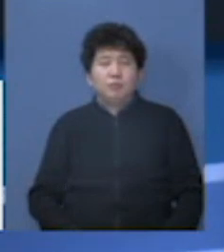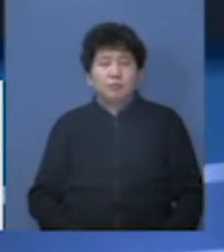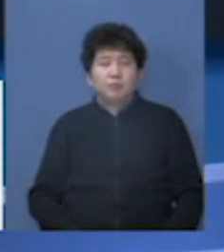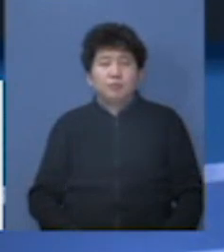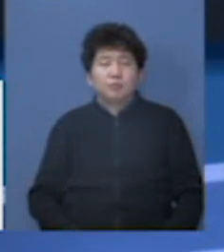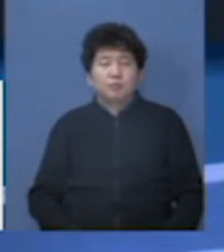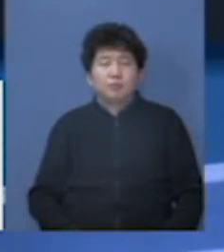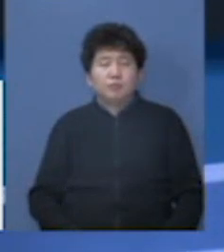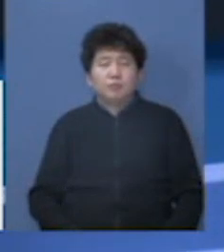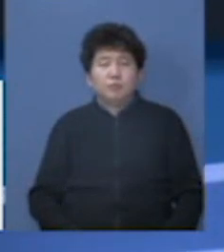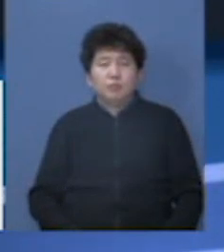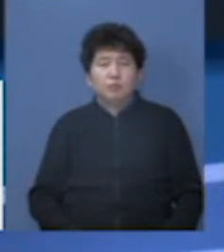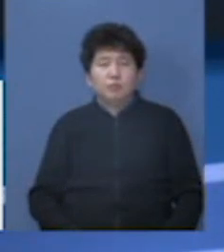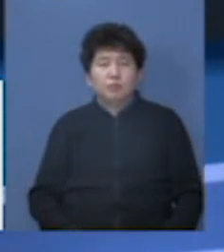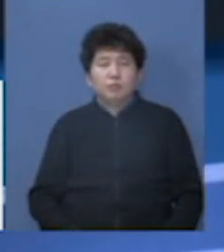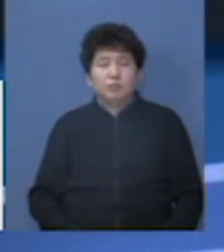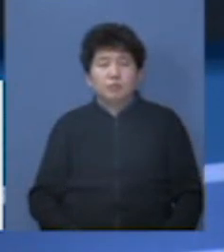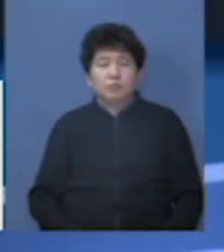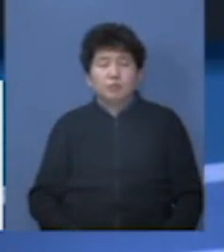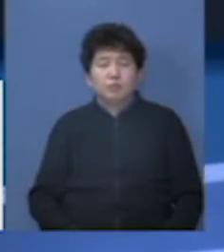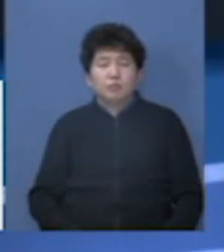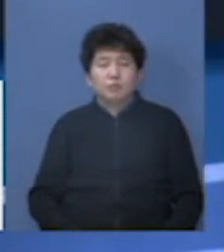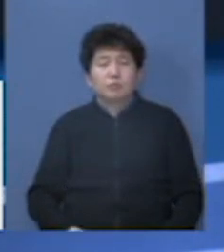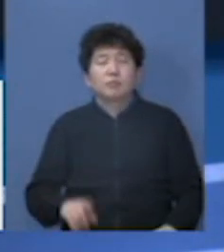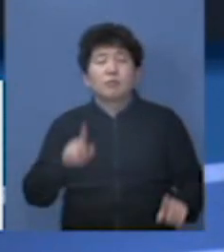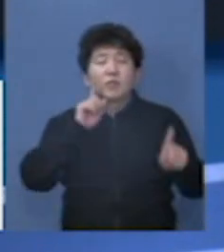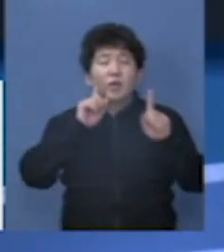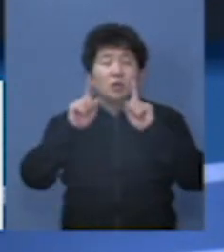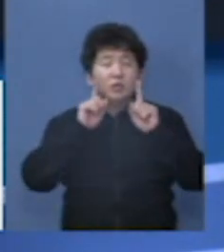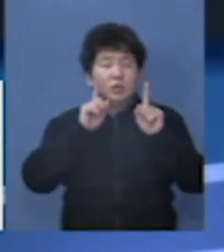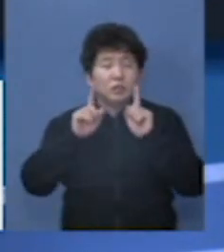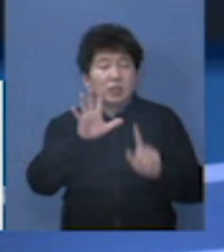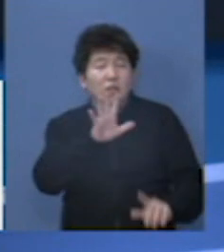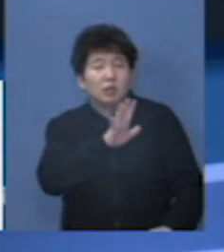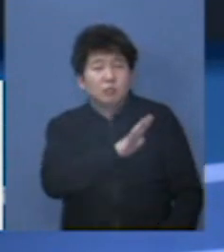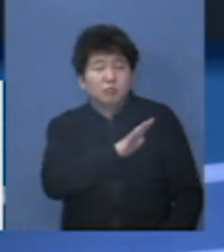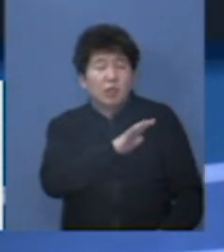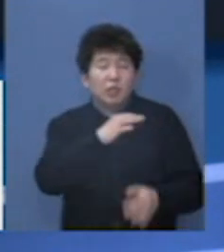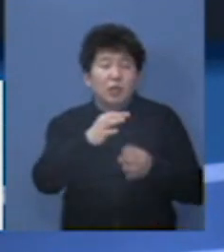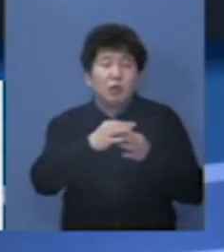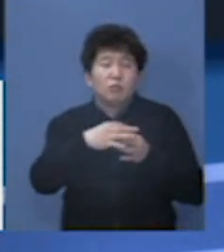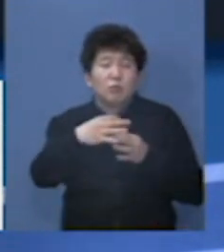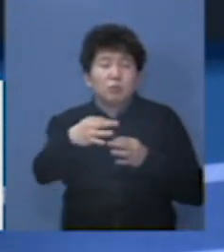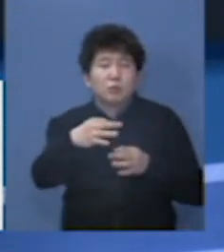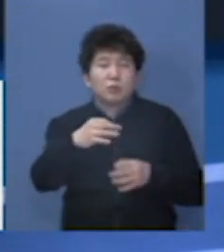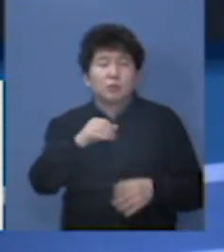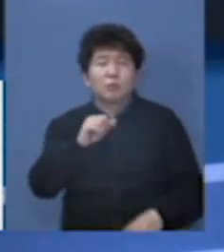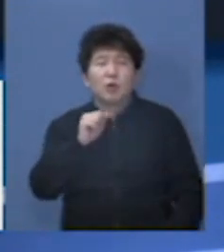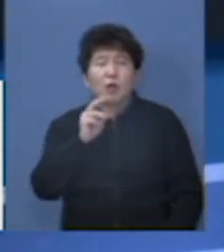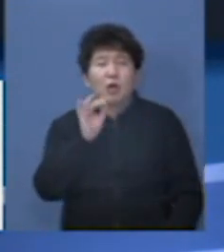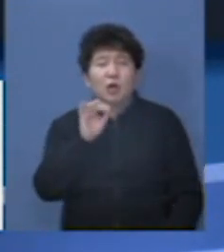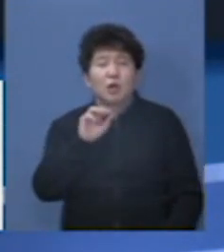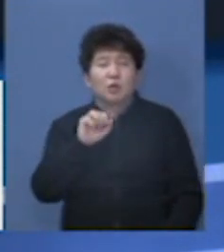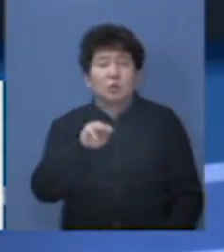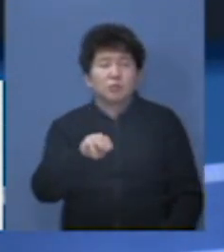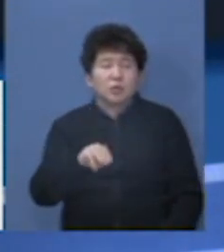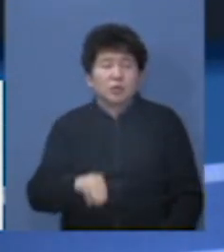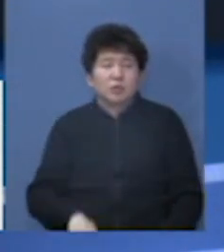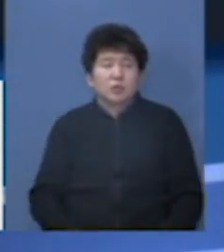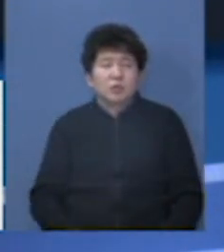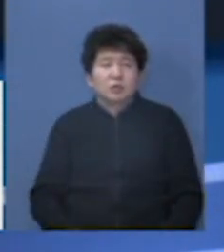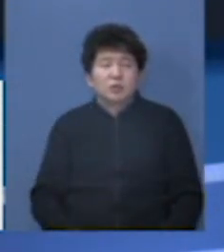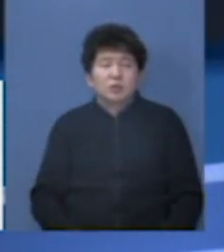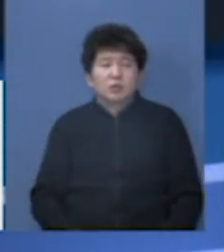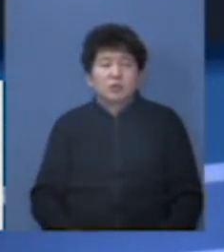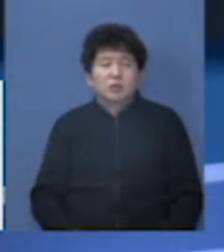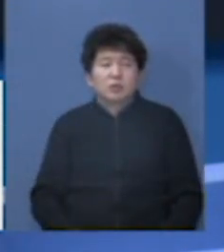Облысты әдеп жөндегі кеңестің кезекті отырысы өтті. Кеңестің қарауына профилактикалық сипаттағы бірқатар мәселер қаралды. Бұдан